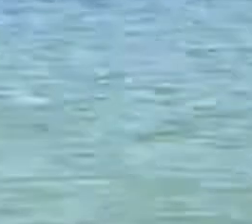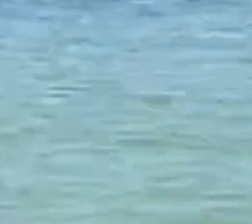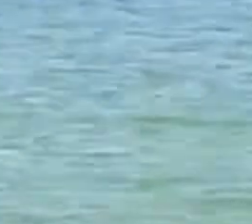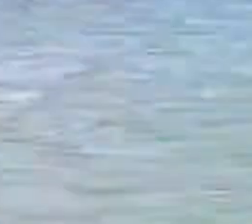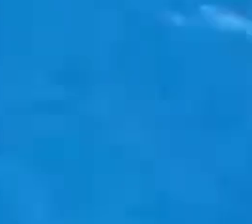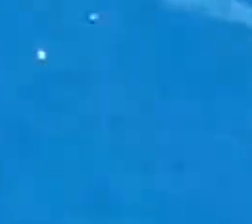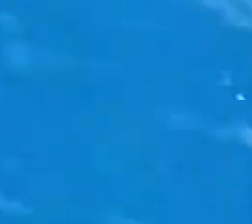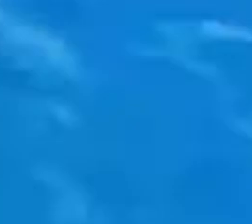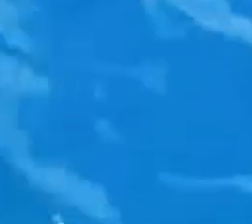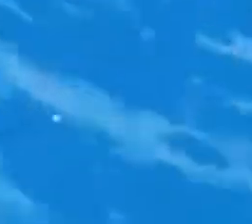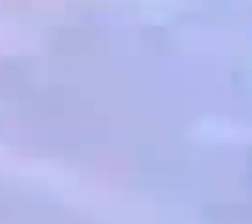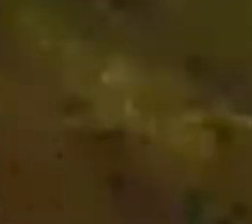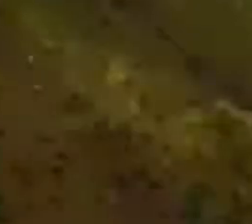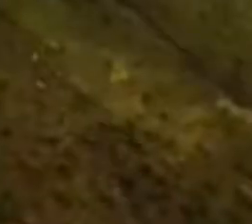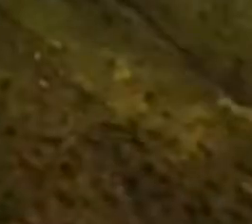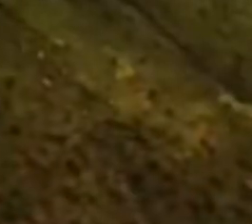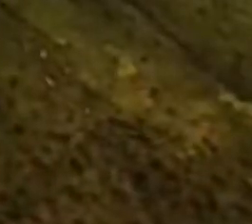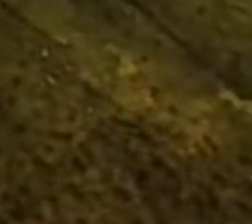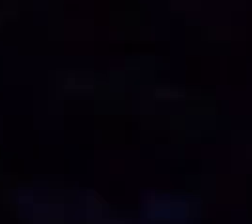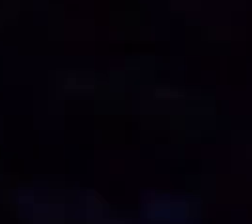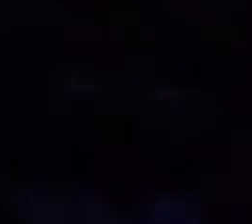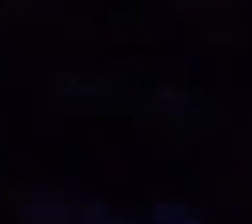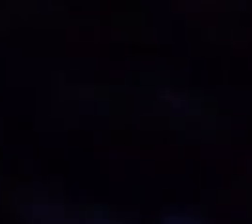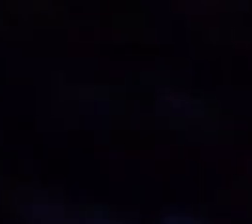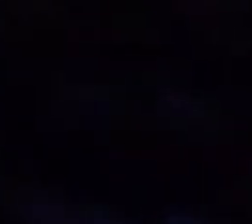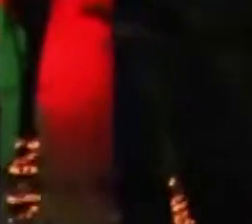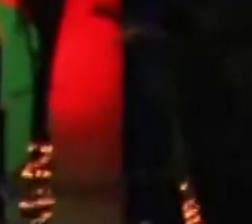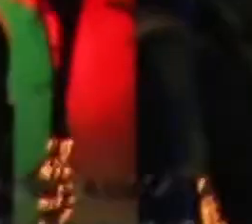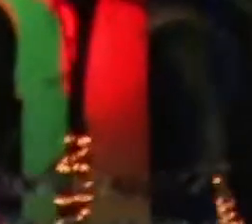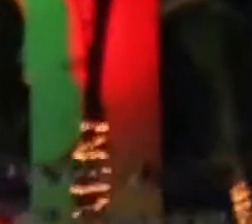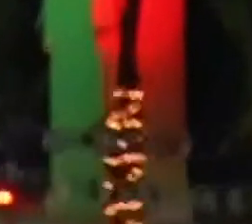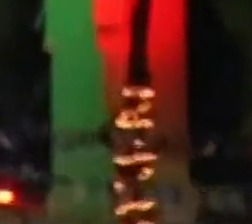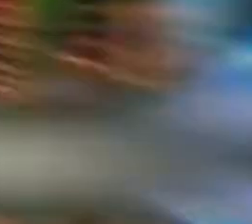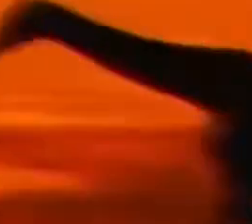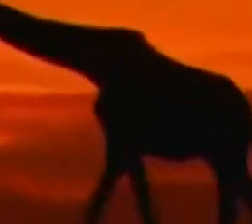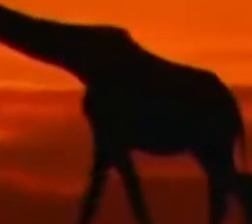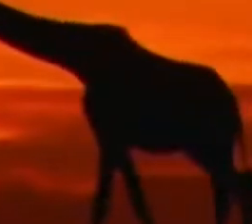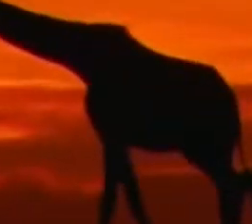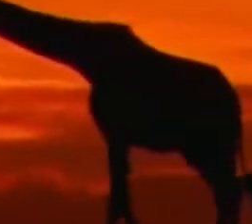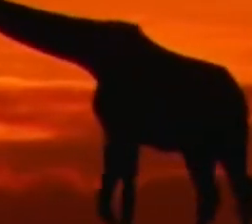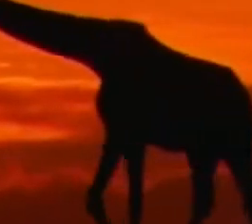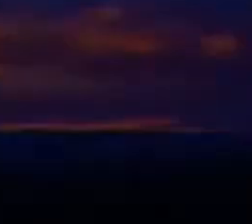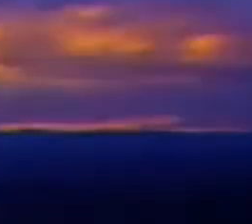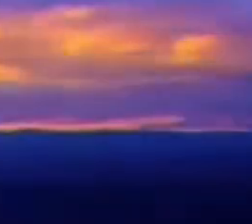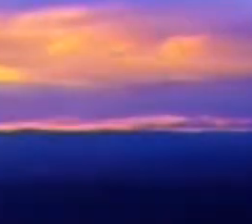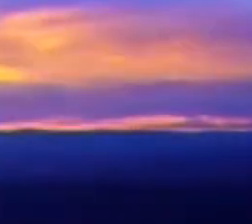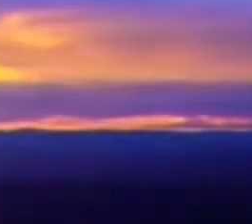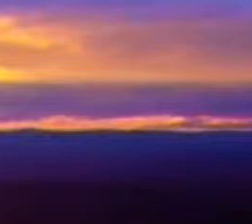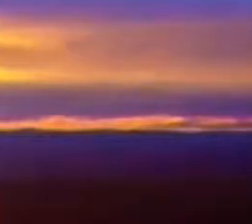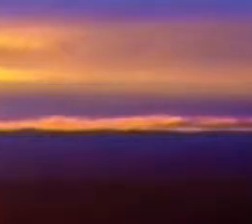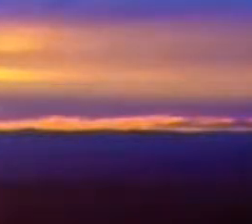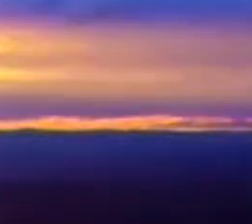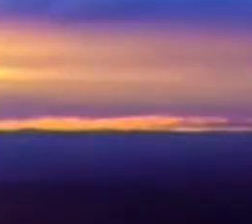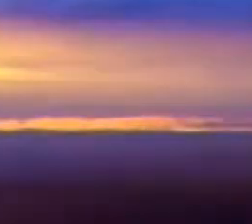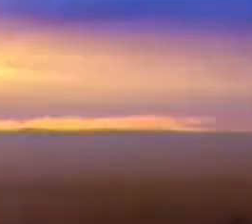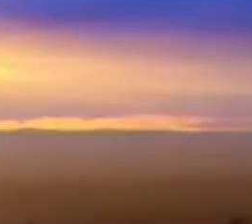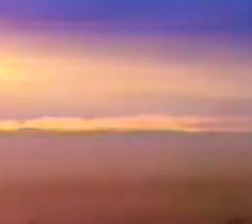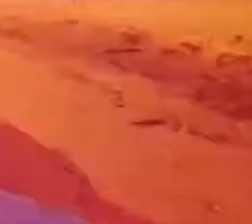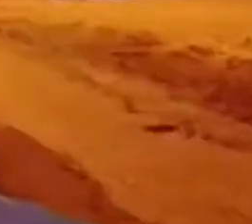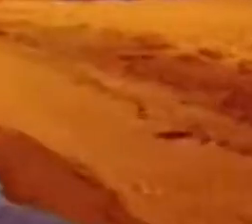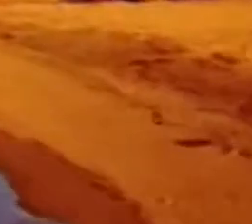janga hili, uzuri wa nchi yetu wa kipekee utakuwepo kutusisimua tena. Kwa mara